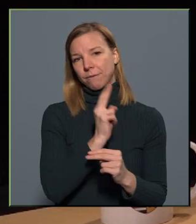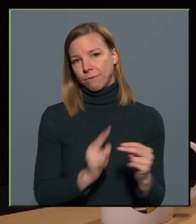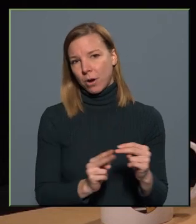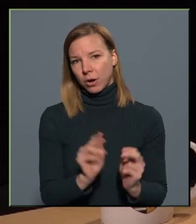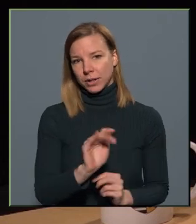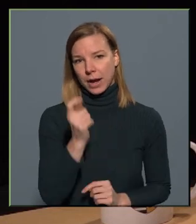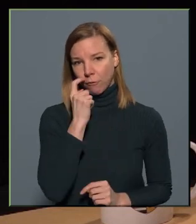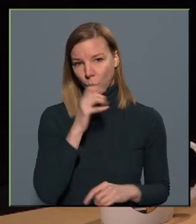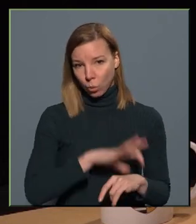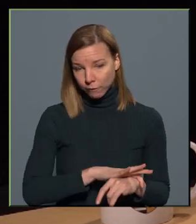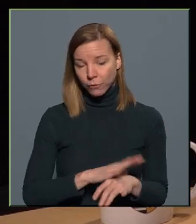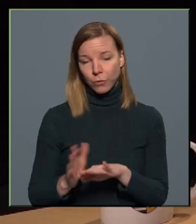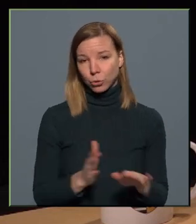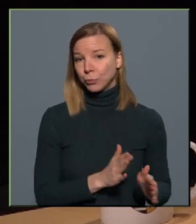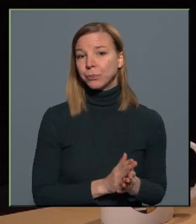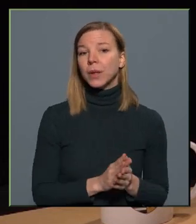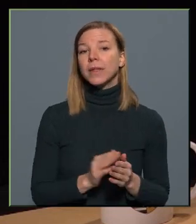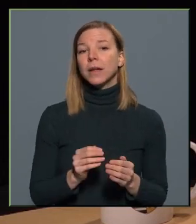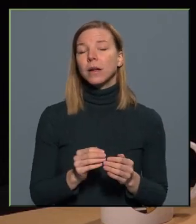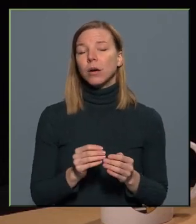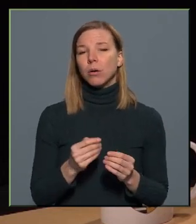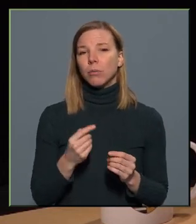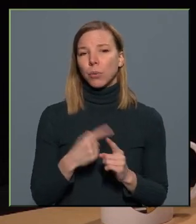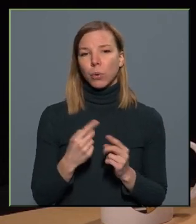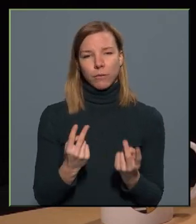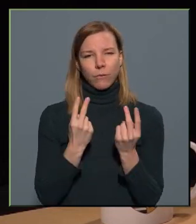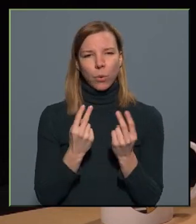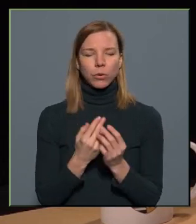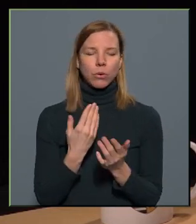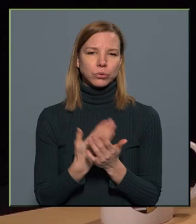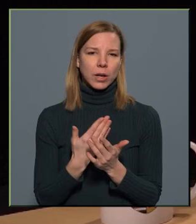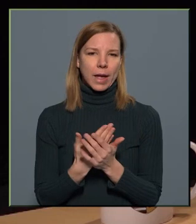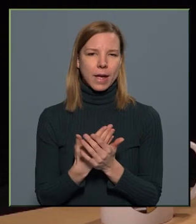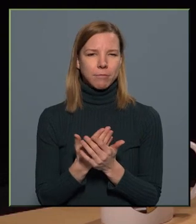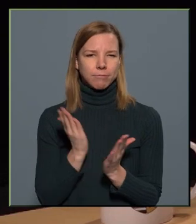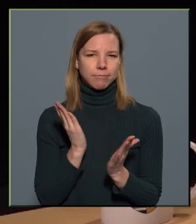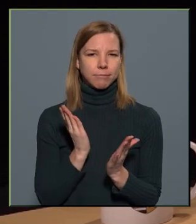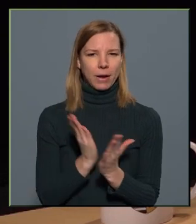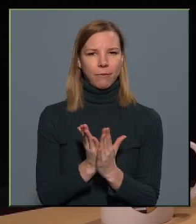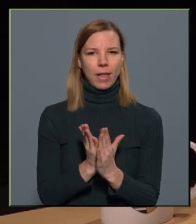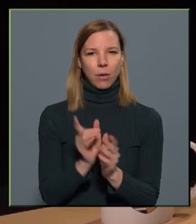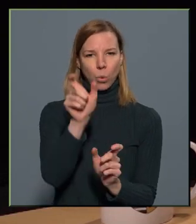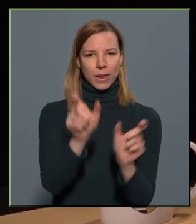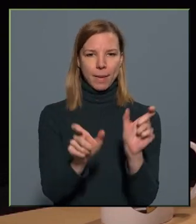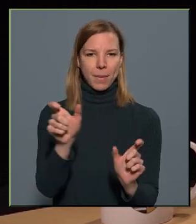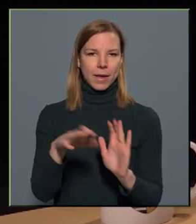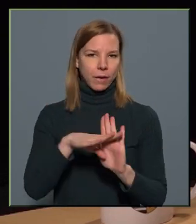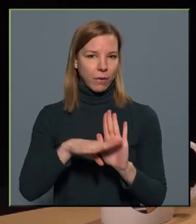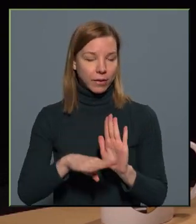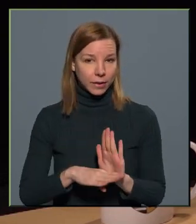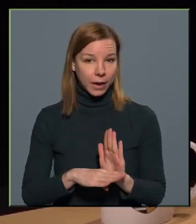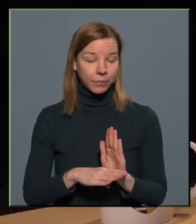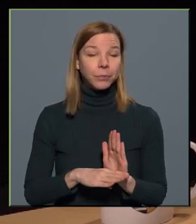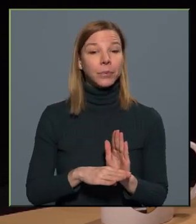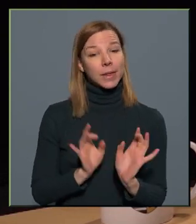nagyon fontos feladat, hogy a megfelelő személyfeltételeket is biztosítani tudjuk. Szerencsére vannak jelentkező